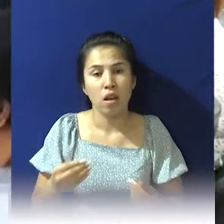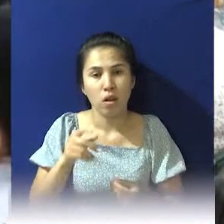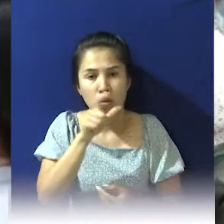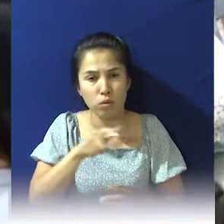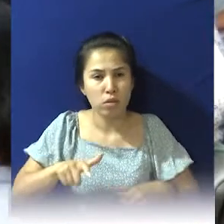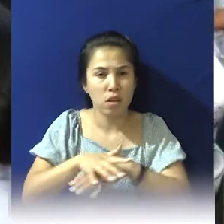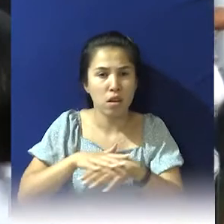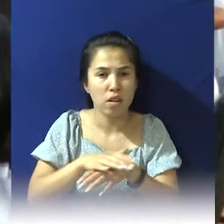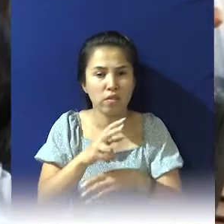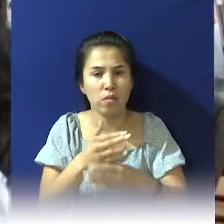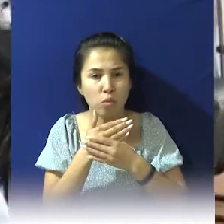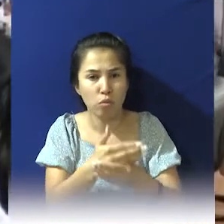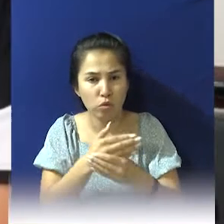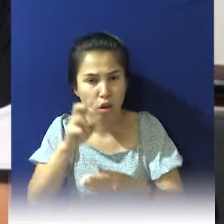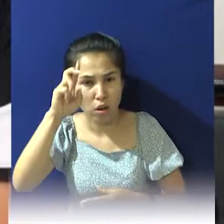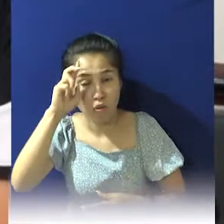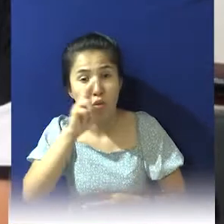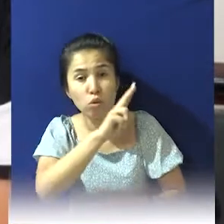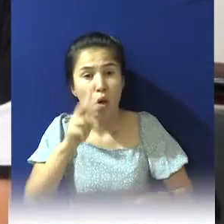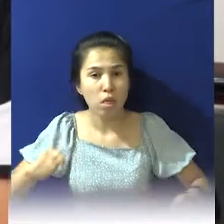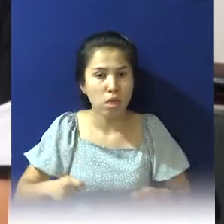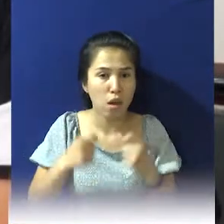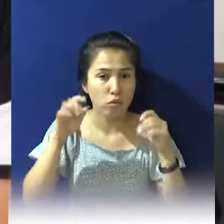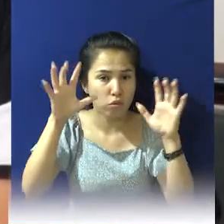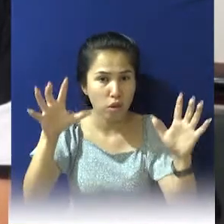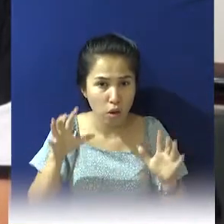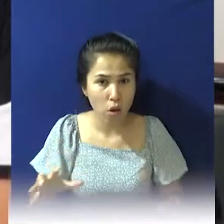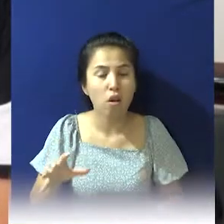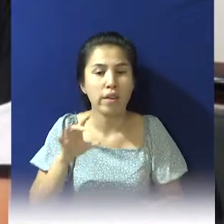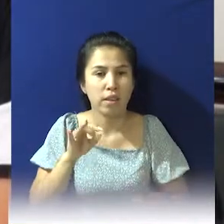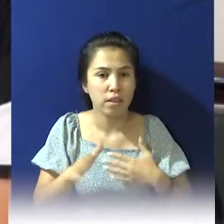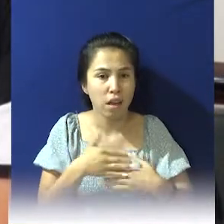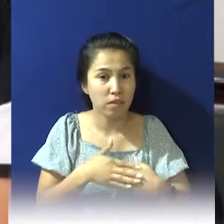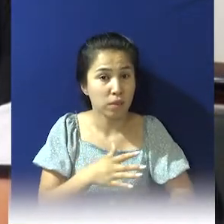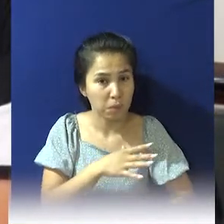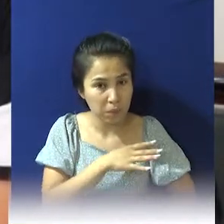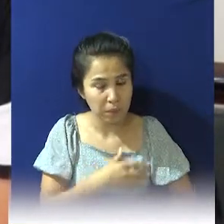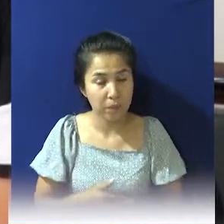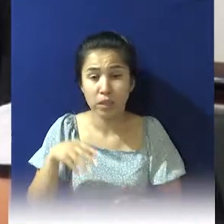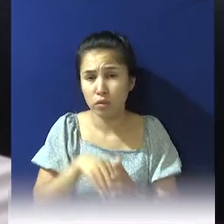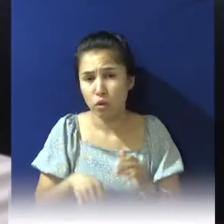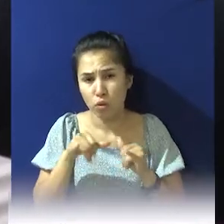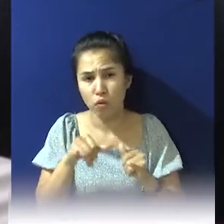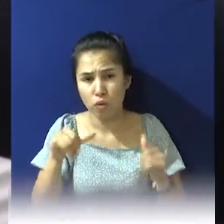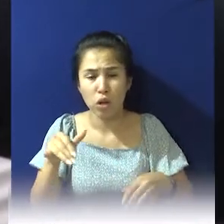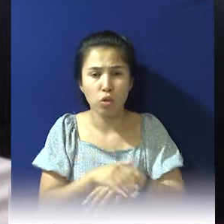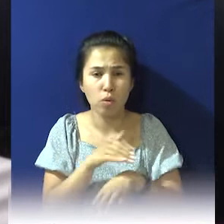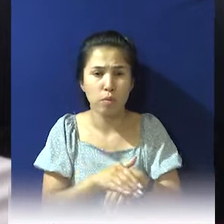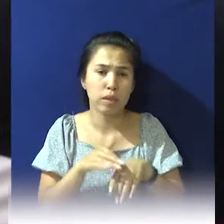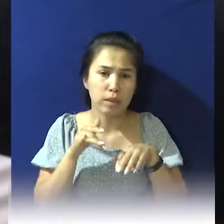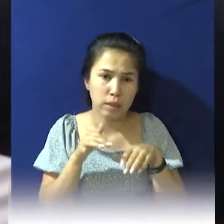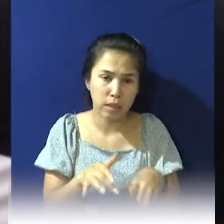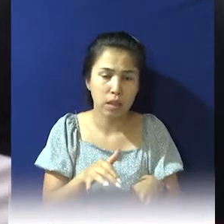помощи осужденным. В департаменте уголовно-исполнительной системы по Жамбылской области прошел форум, где были рассмотрены многочисленные